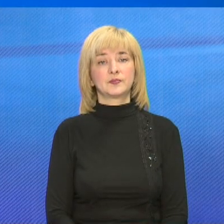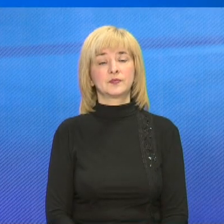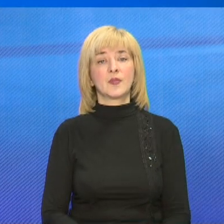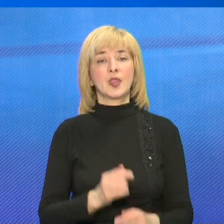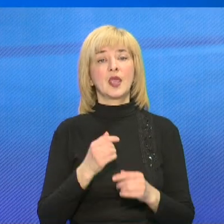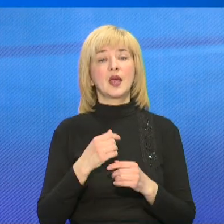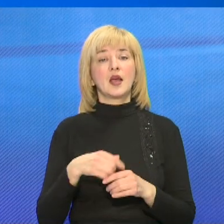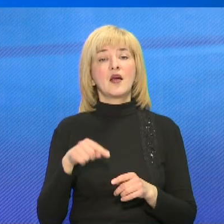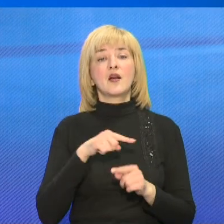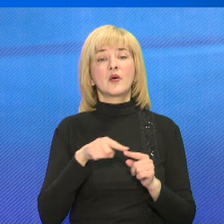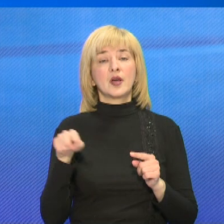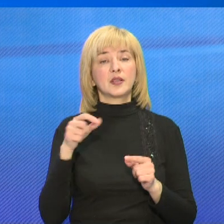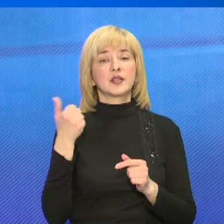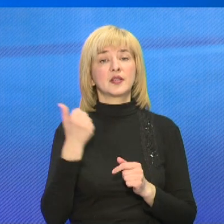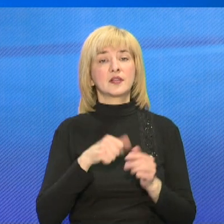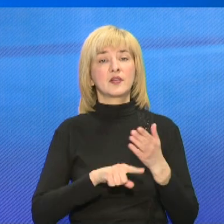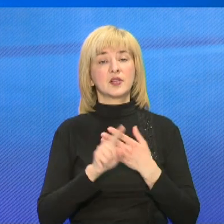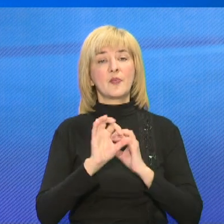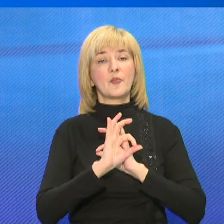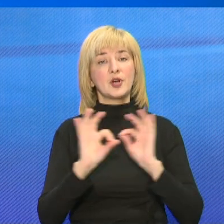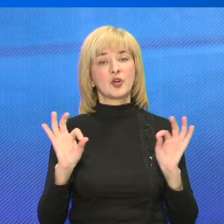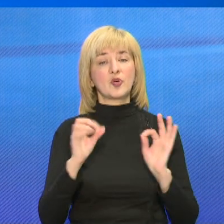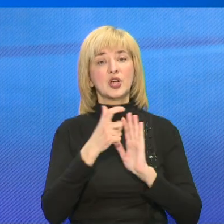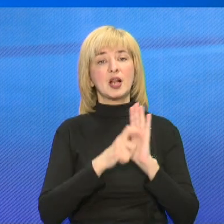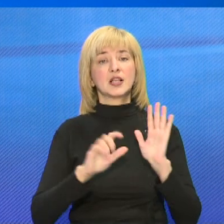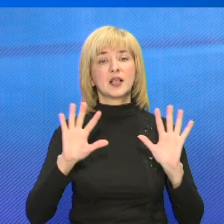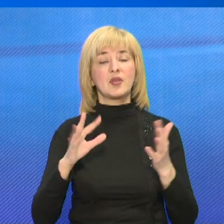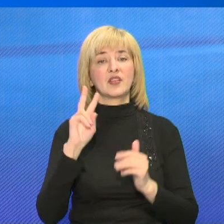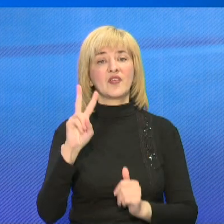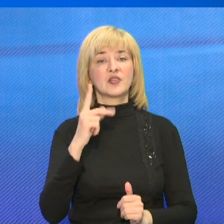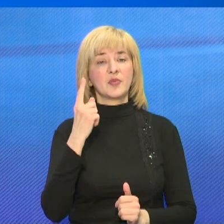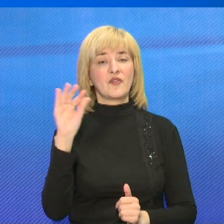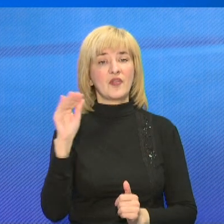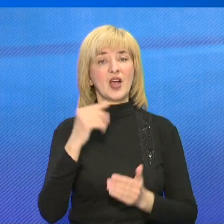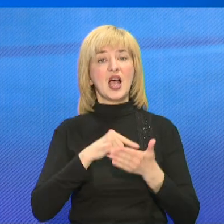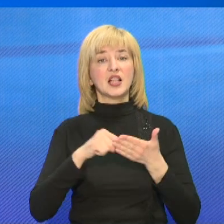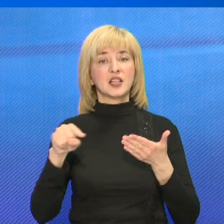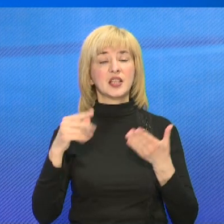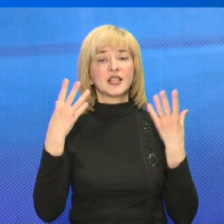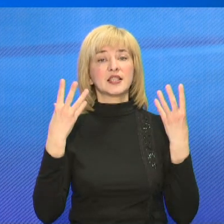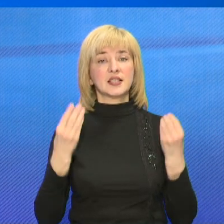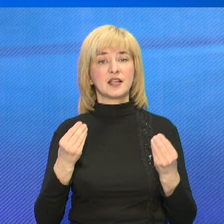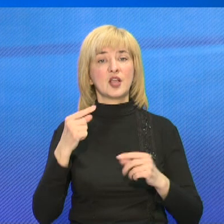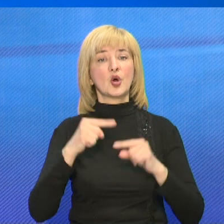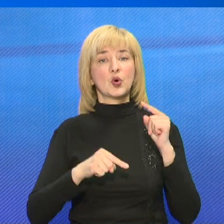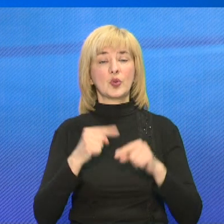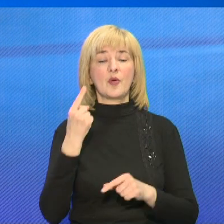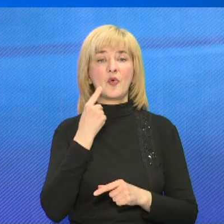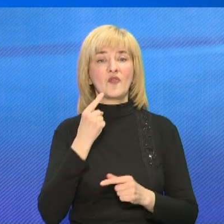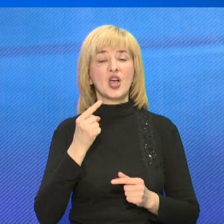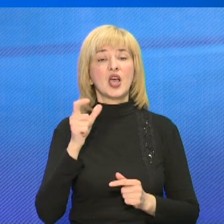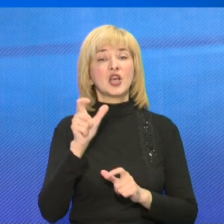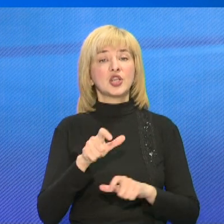И нагадаем, что этот тыдень пошелся с пригожей календарной подзеи. 21 лютого означался День родной мовы.